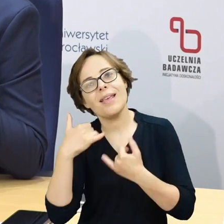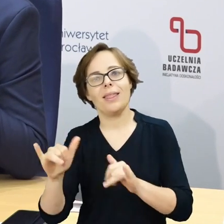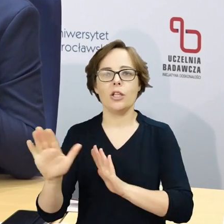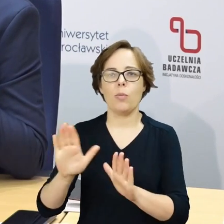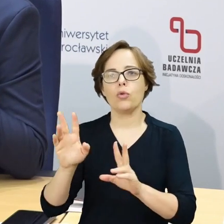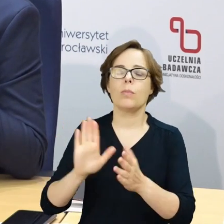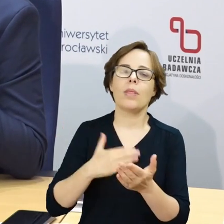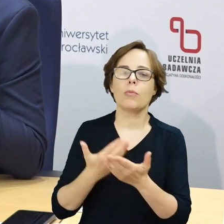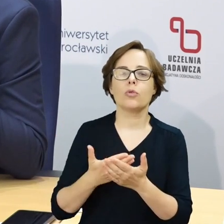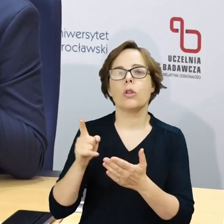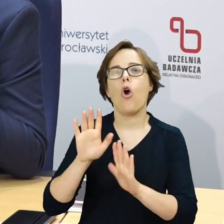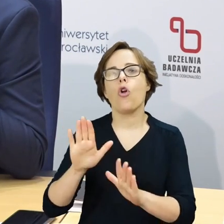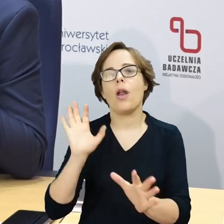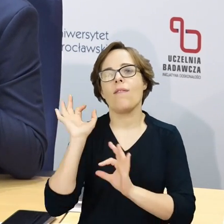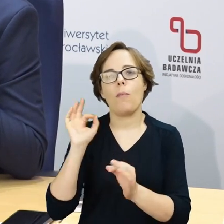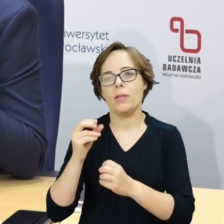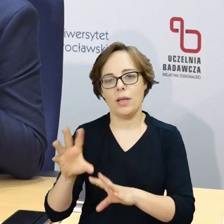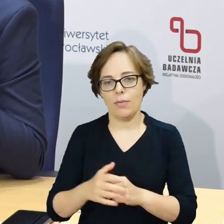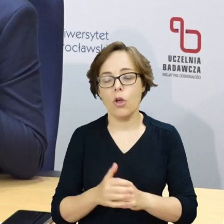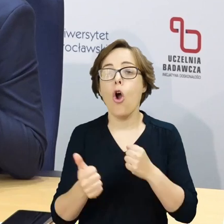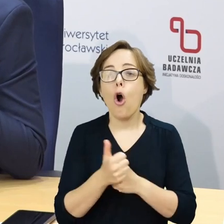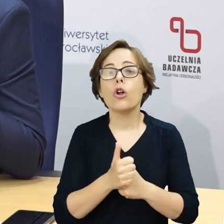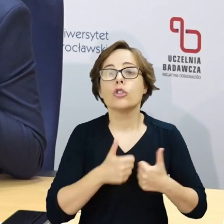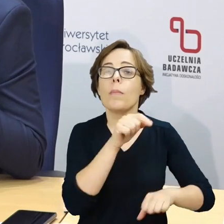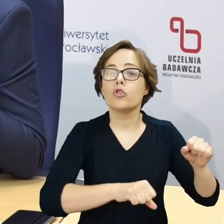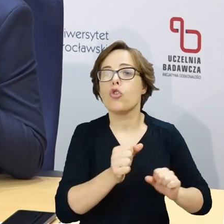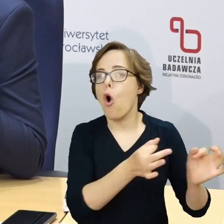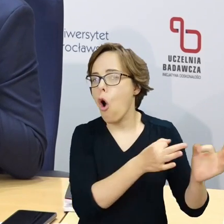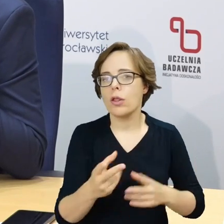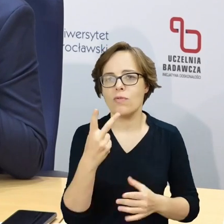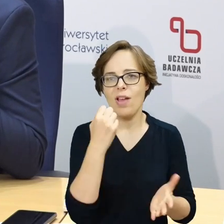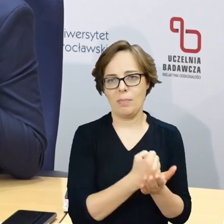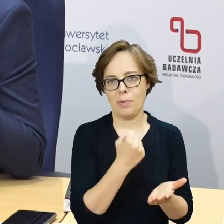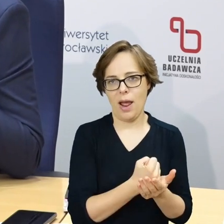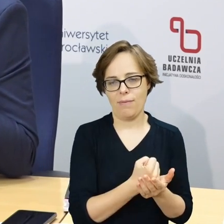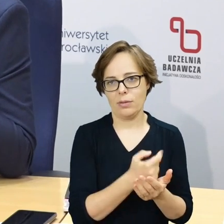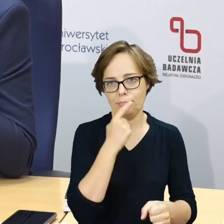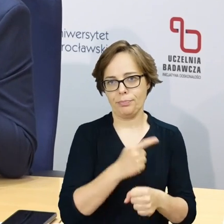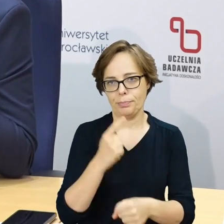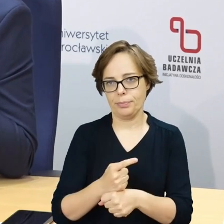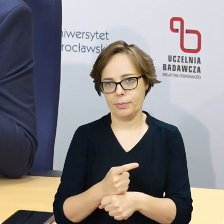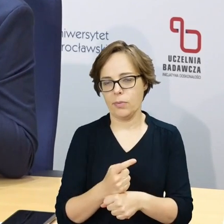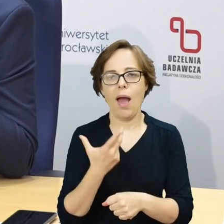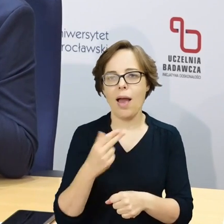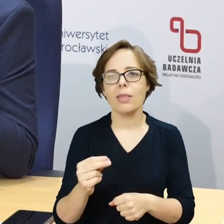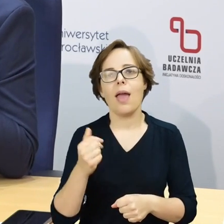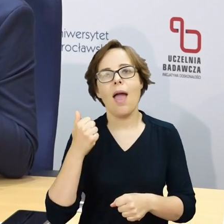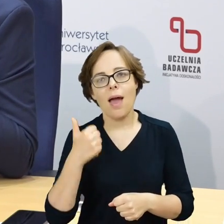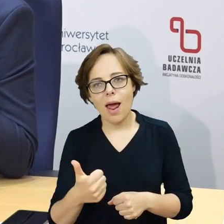na końcu mógł od razu rozstrzygnąć dwie kwestie, w ten sposób chociażby dwukrotnie